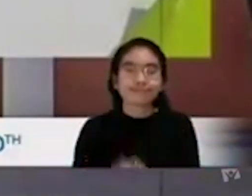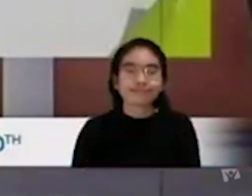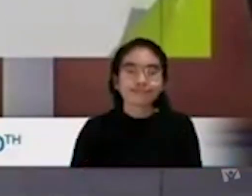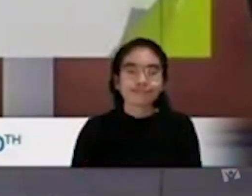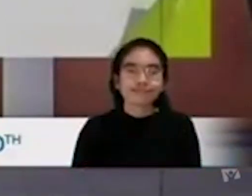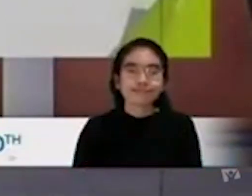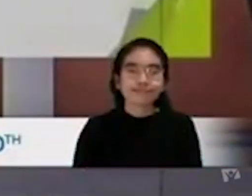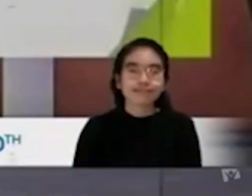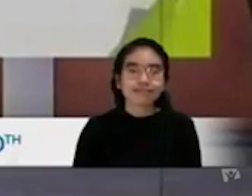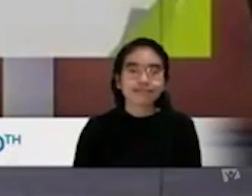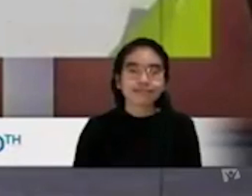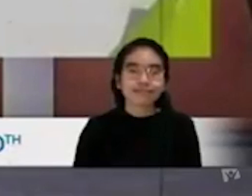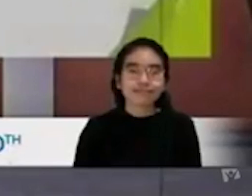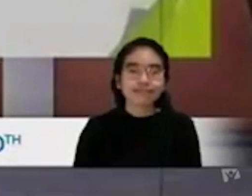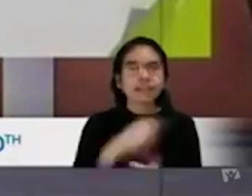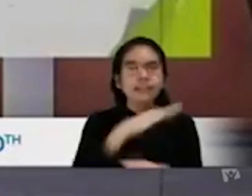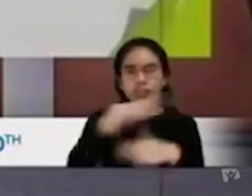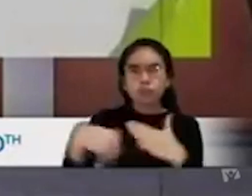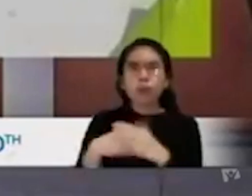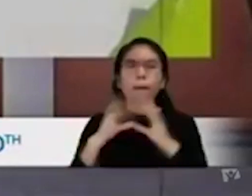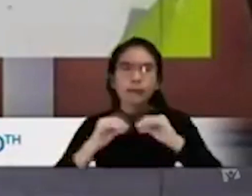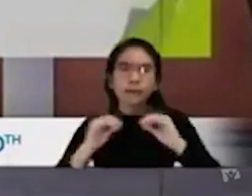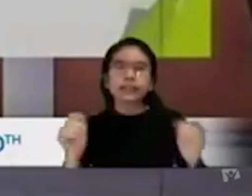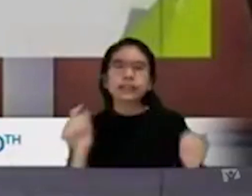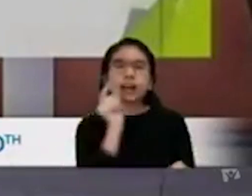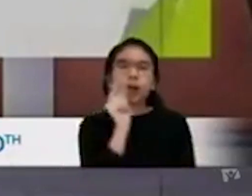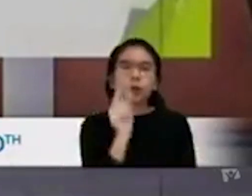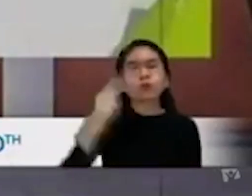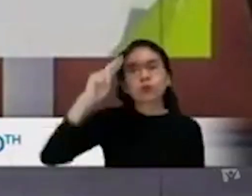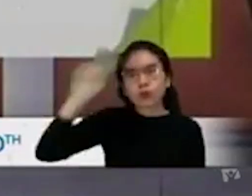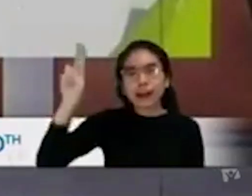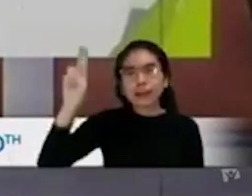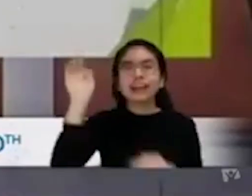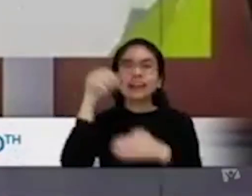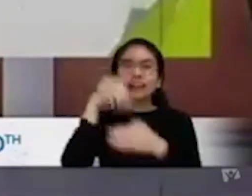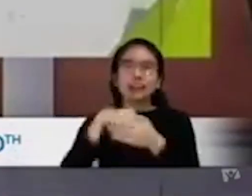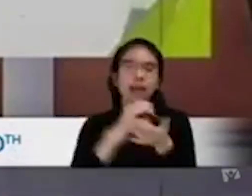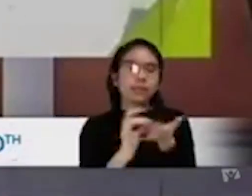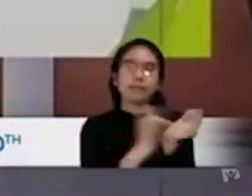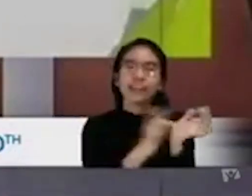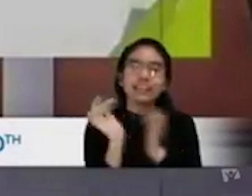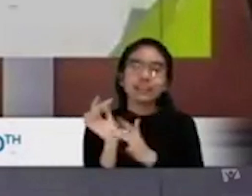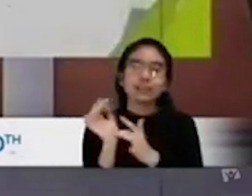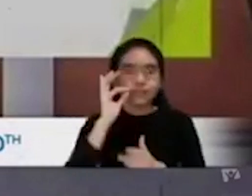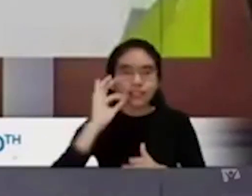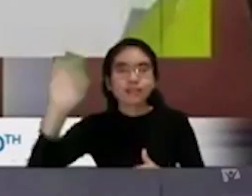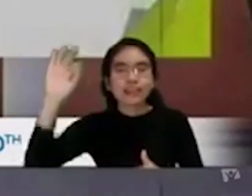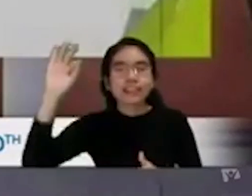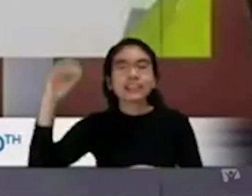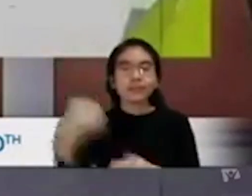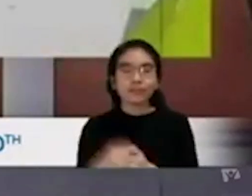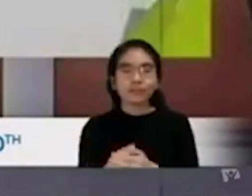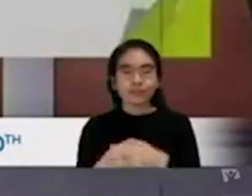bekerja tapi Tuhan yang menyembuhkan. Dalam nama Yesus, firman ini saya sampaikan.